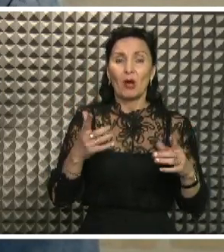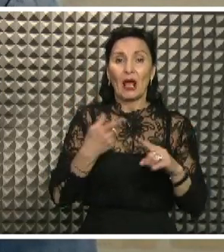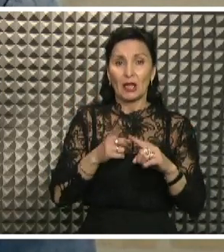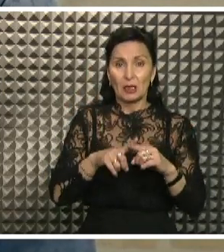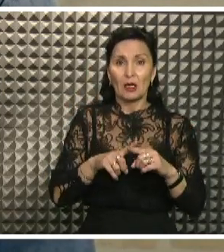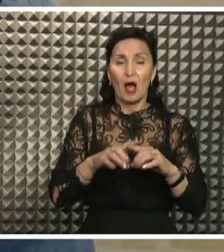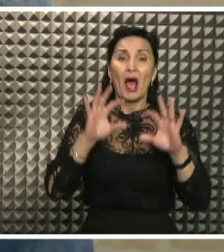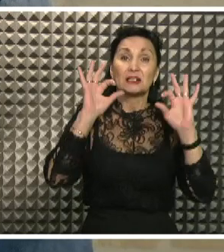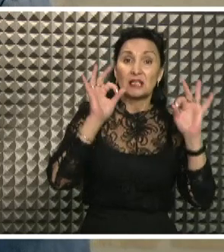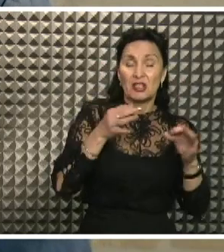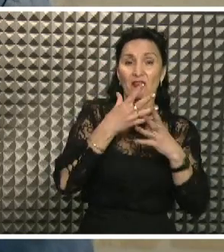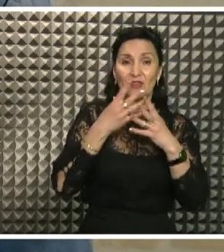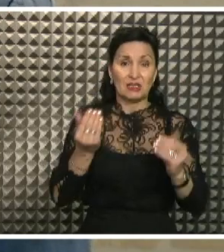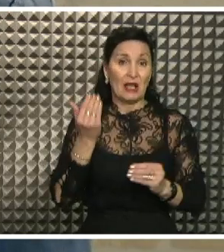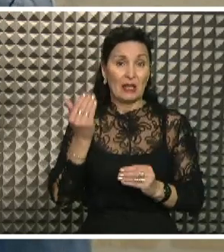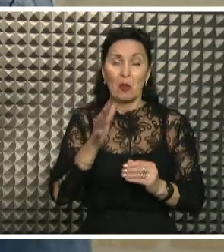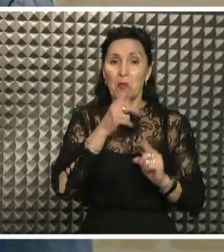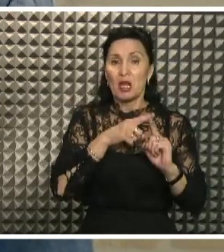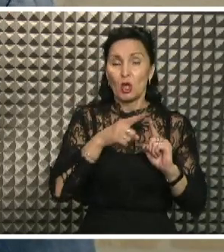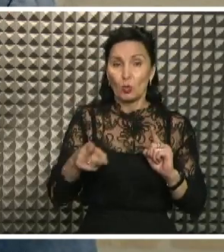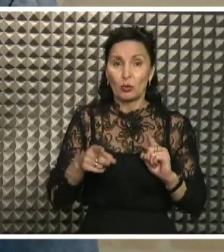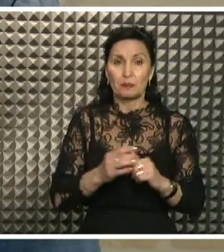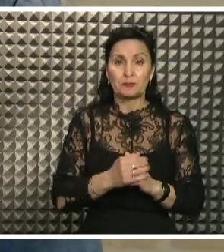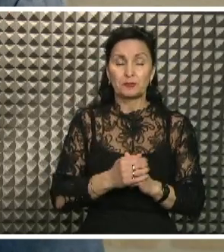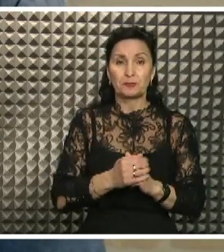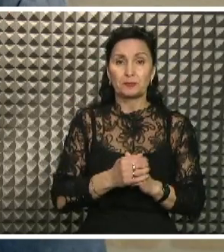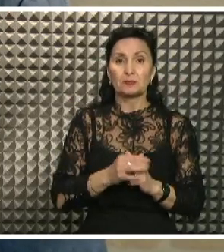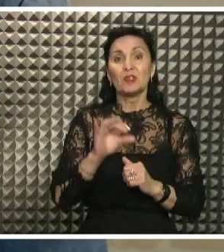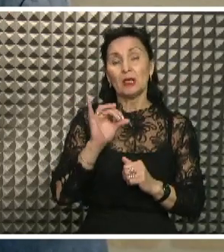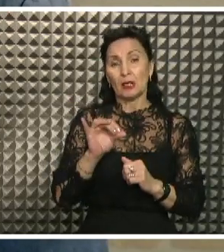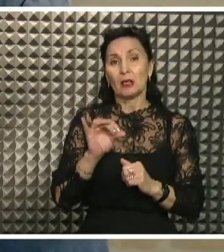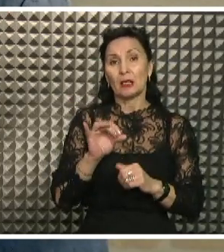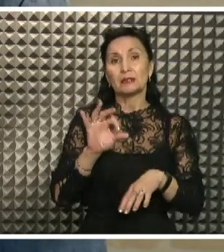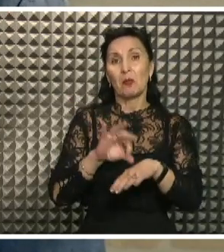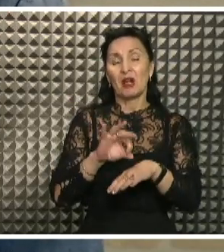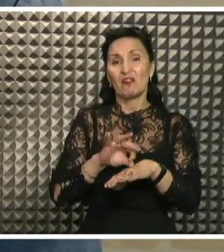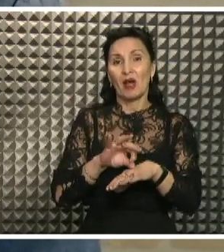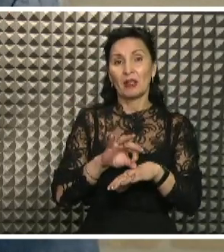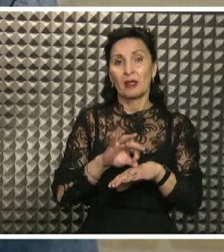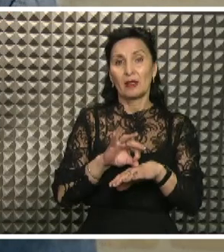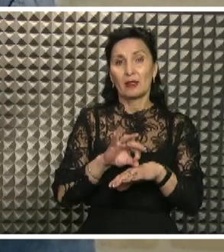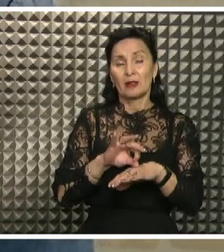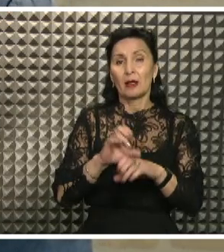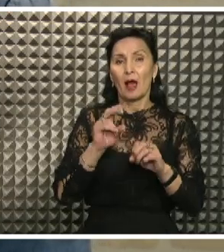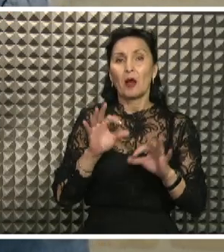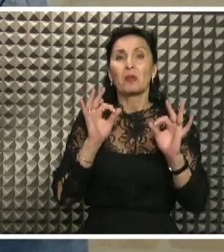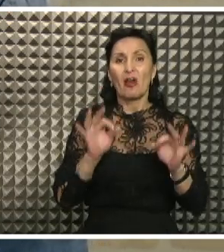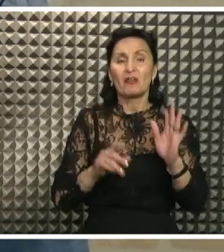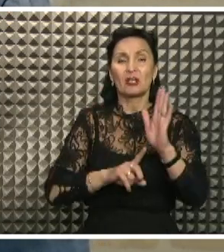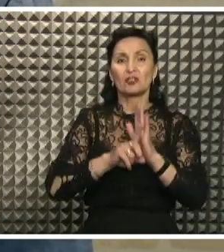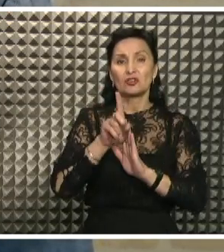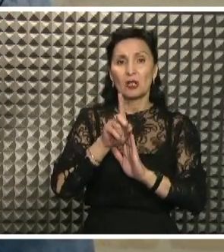же, осенне-весенний период времени. Ну и заболевание, как правило,